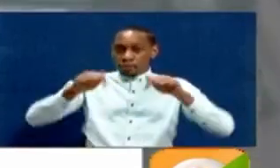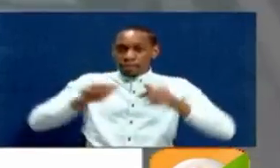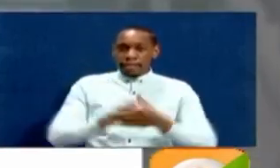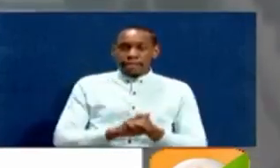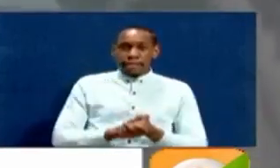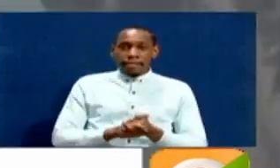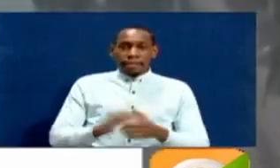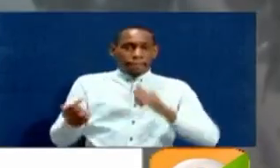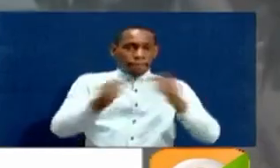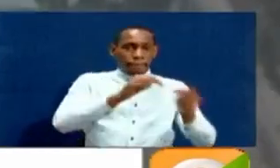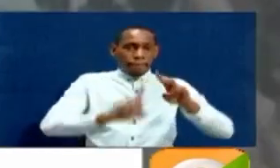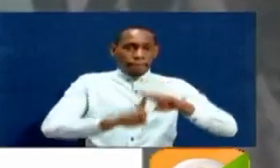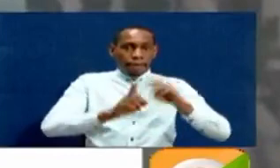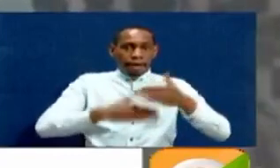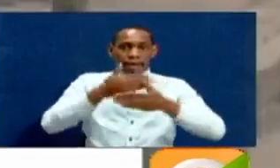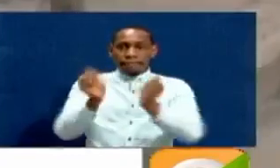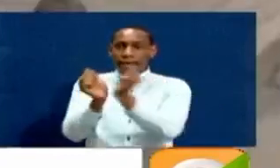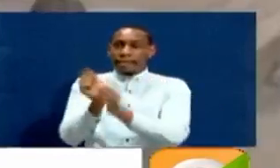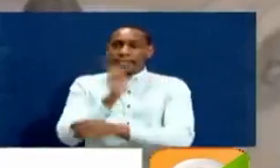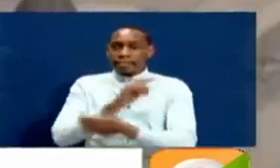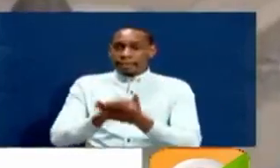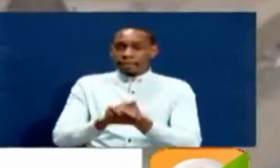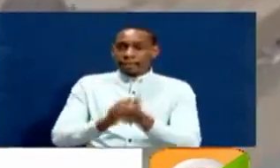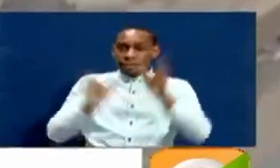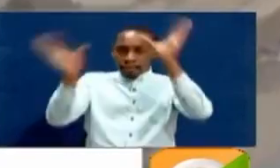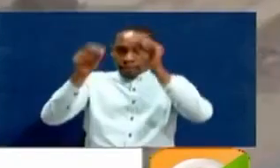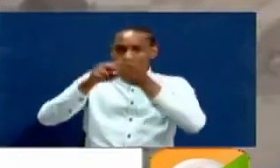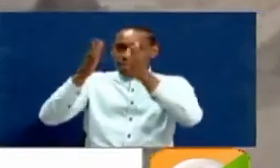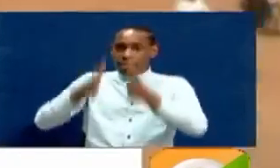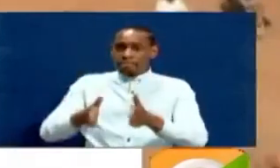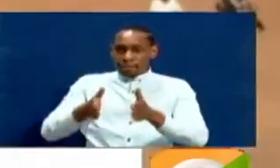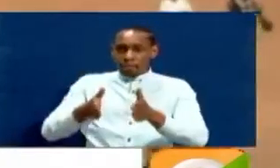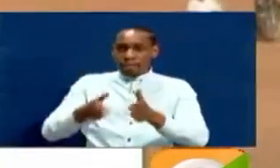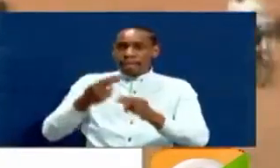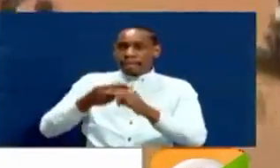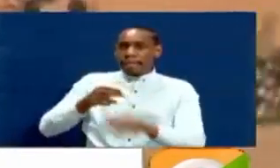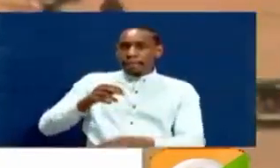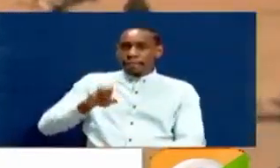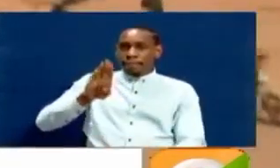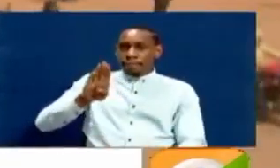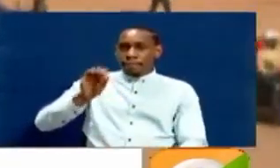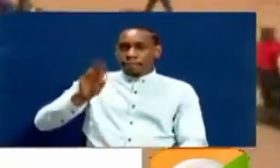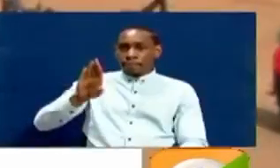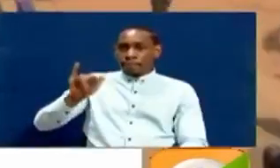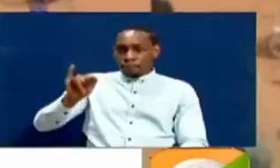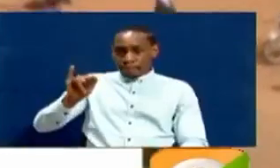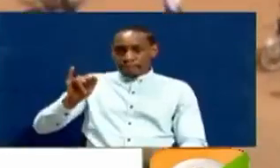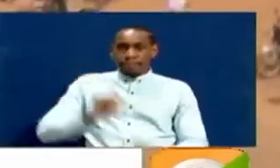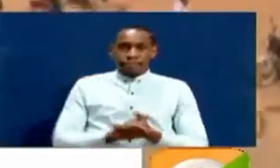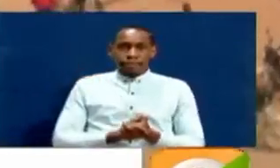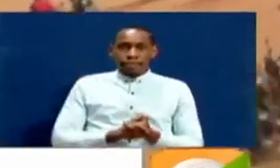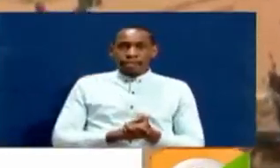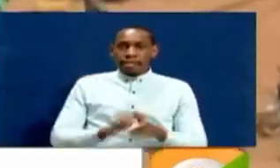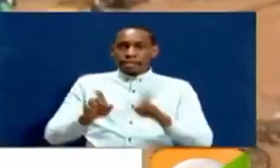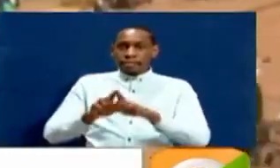leo. Ghasia hizo zilizuka baada ya kukamatwa kwa muwaniaji urais nchini humo Robert Kyangulani, maarufu kama Bobi